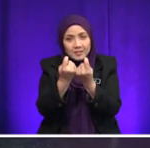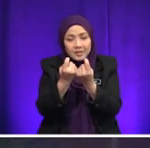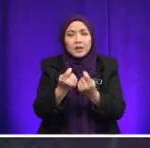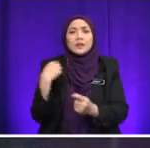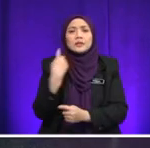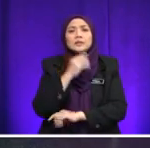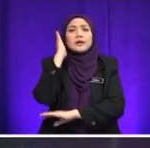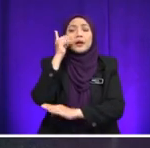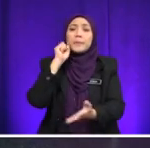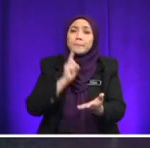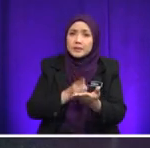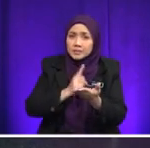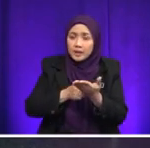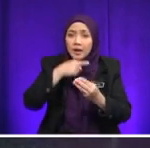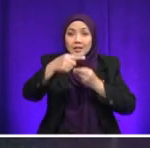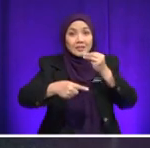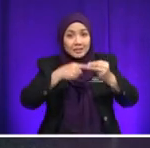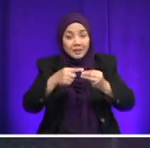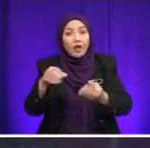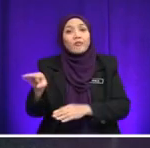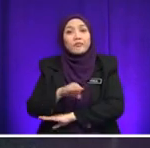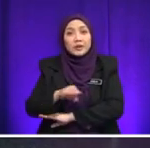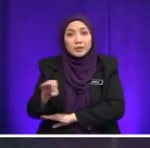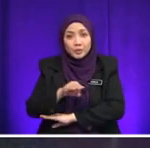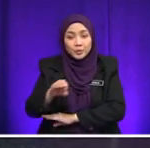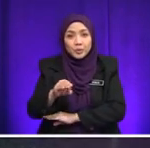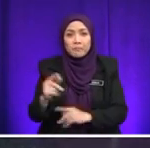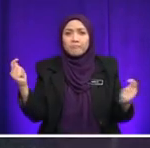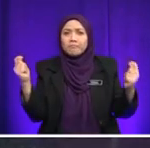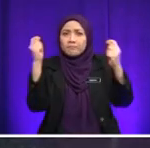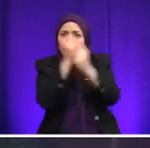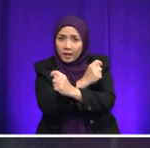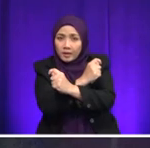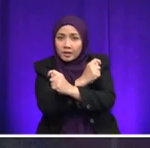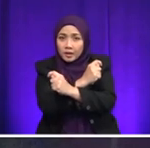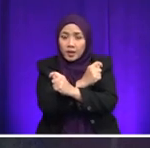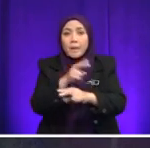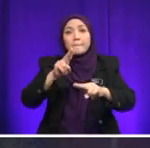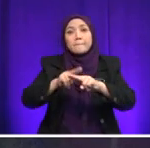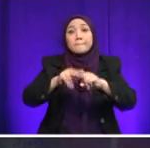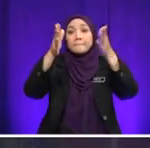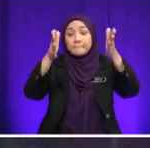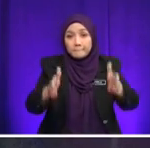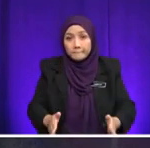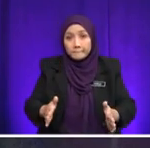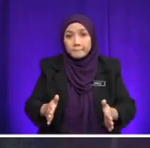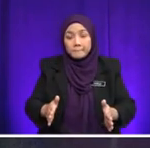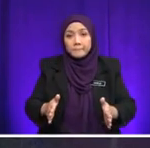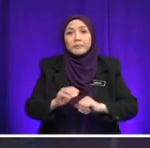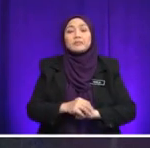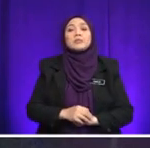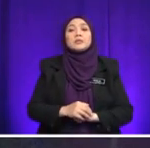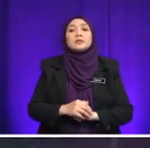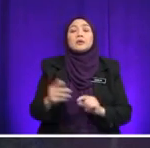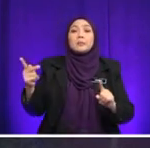kita akan bincangkan tentang faktur penentangan apa penduduk tempatan terhadap penyerahan serawa Nah jadi kita